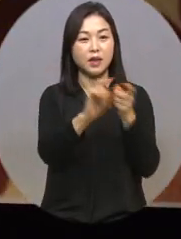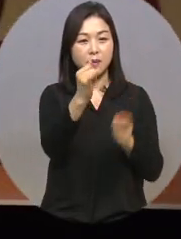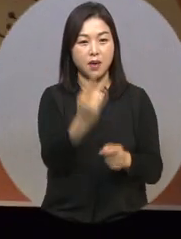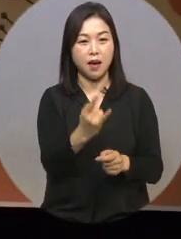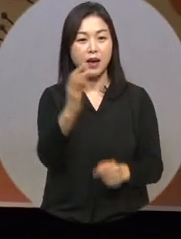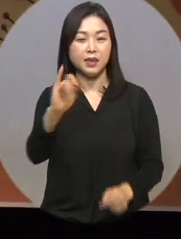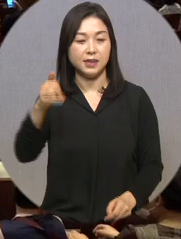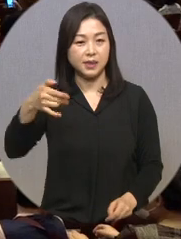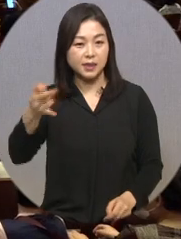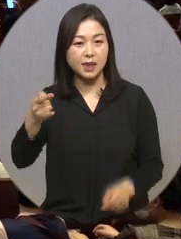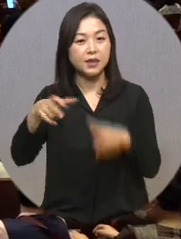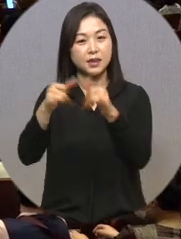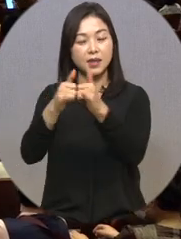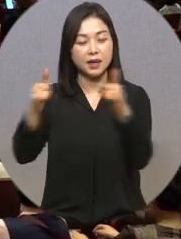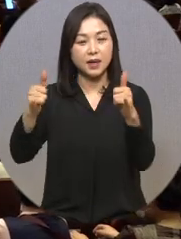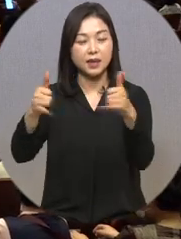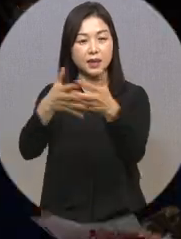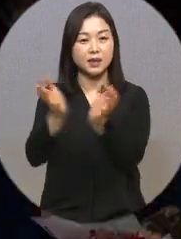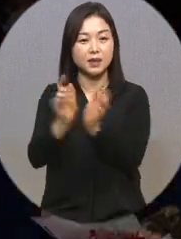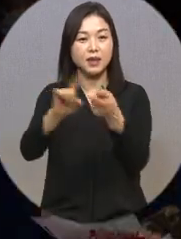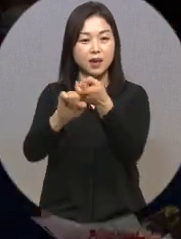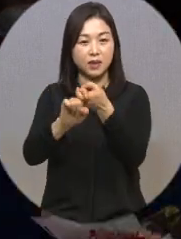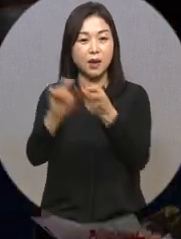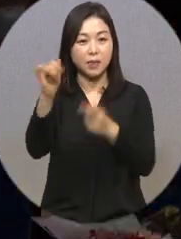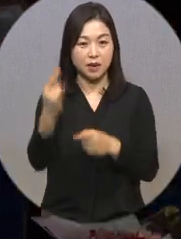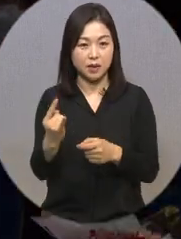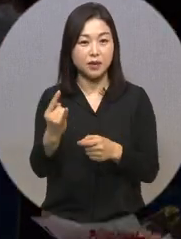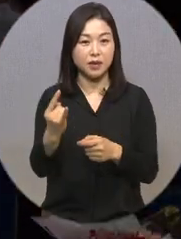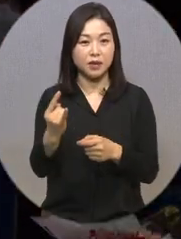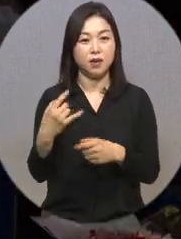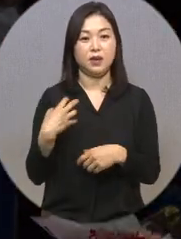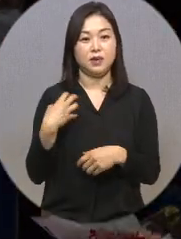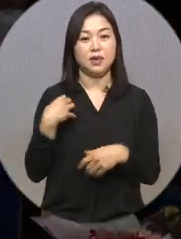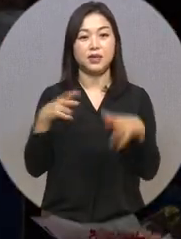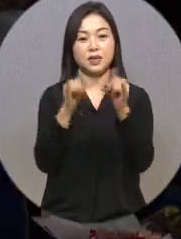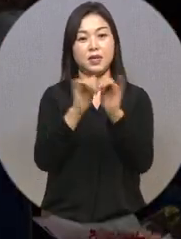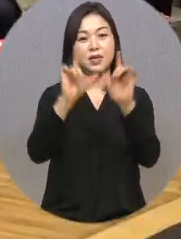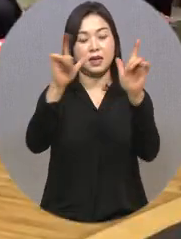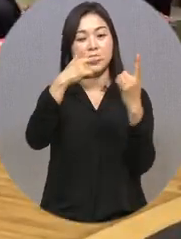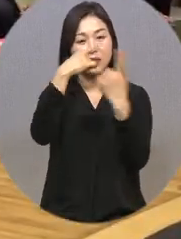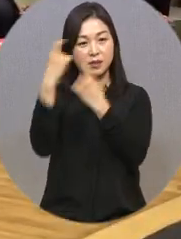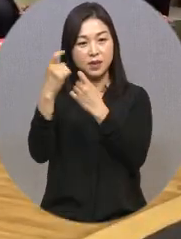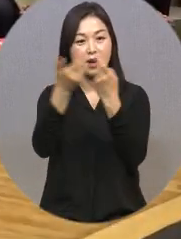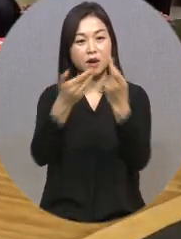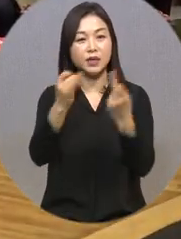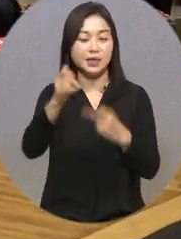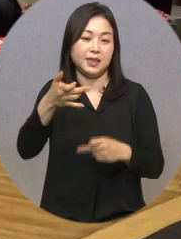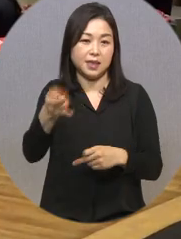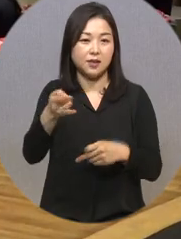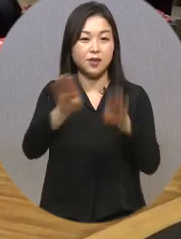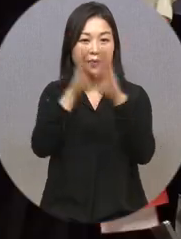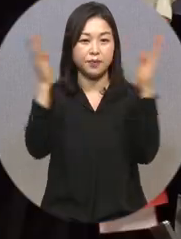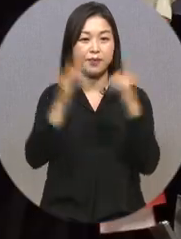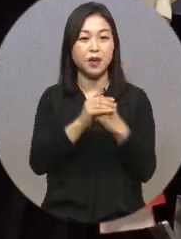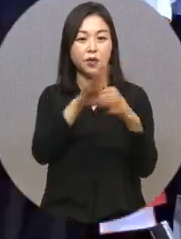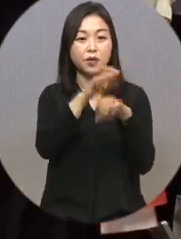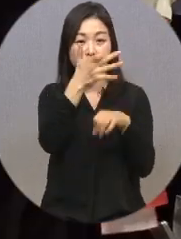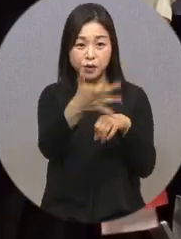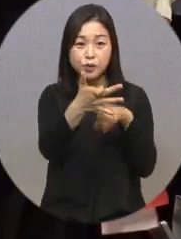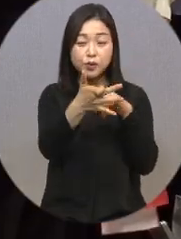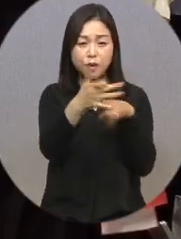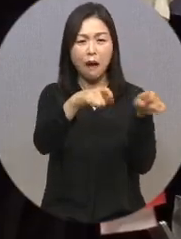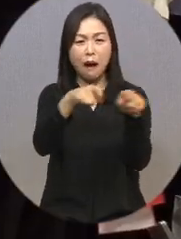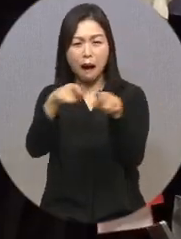장애인단체 연합회가 주관한 장애인의 날 기념식이 강원도 인제에서 진행됐습니다. 코로나19로 인해 연기되었다가 3년